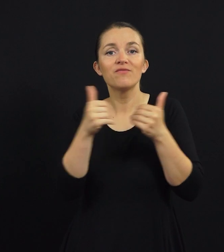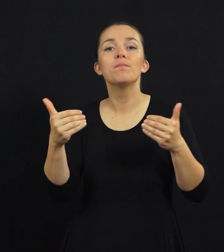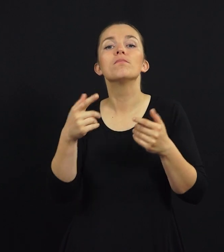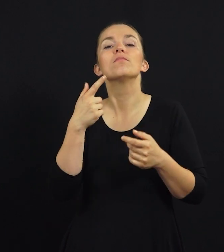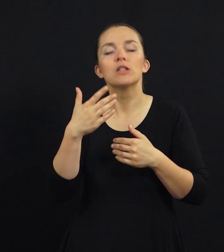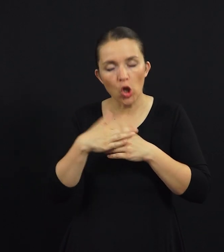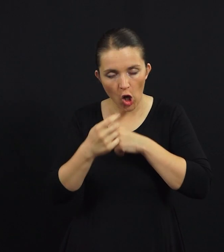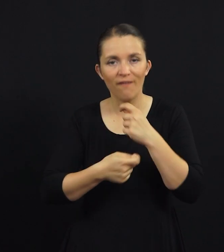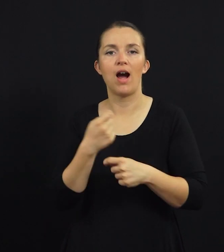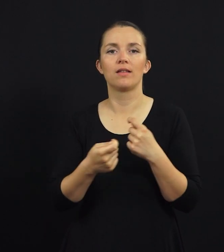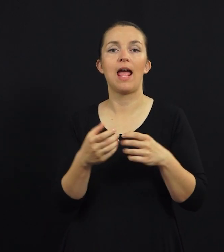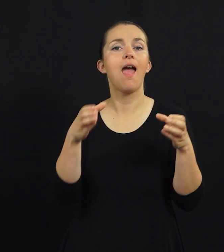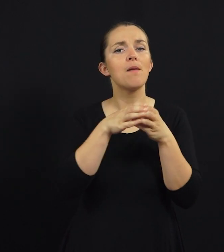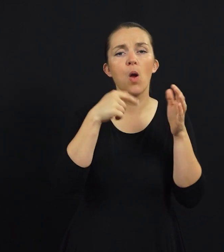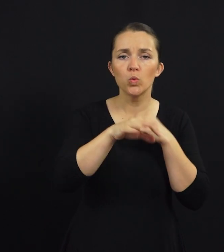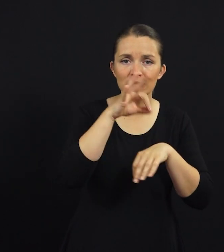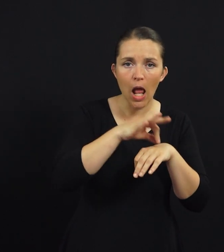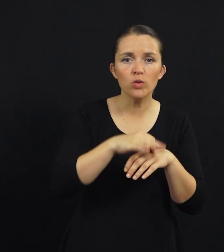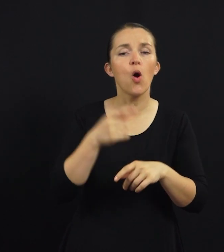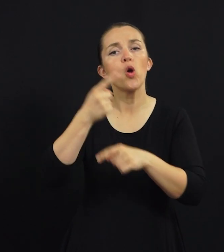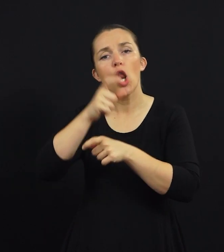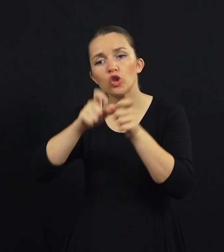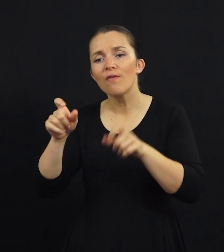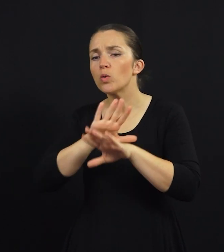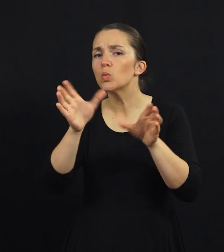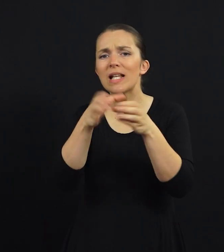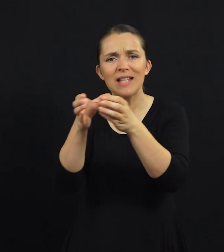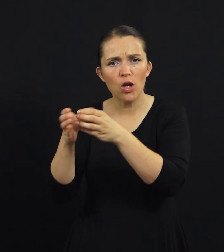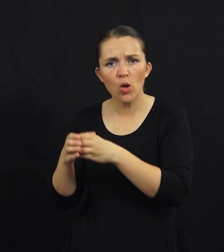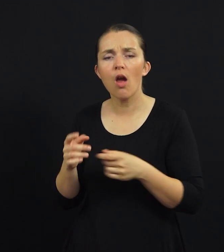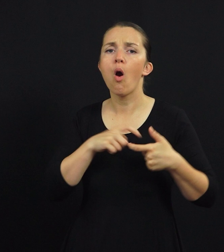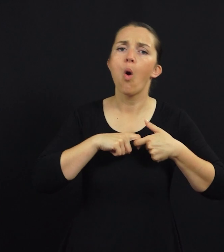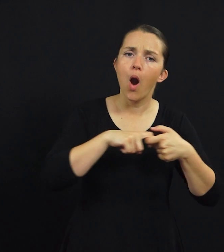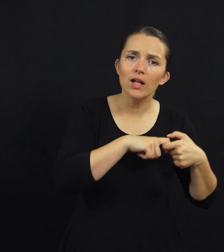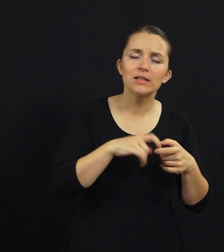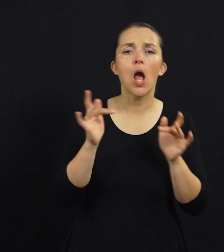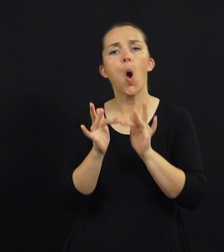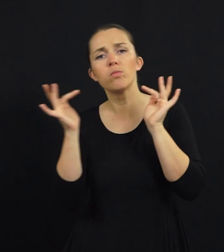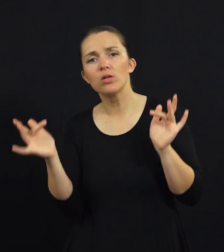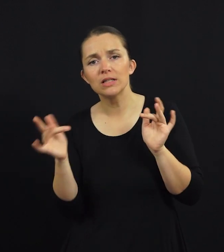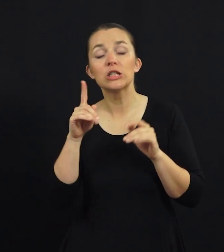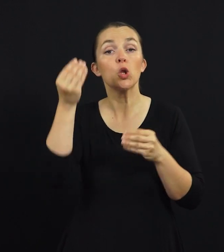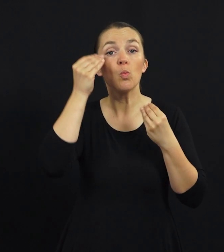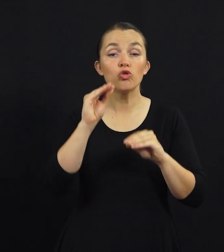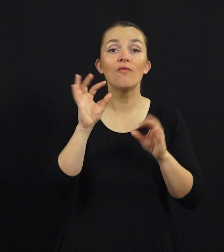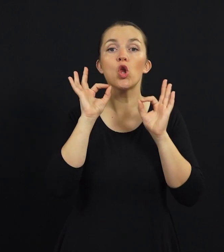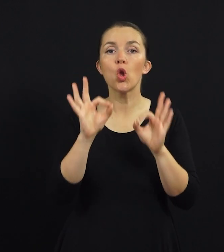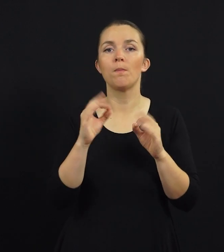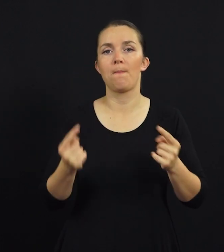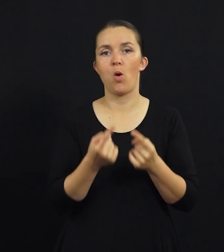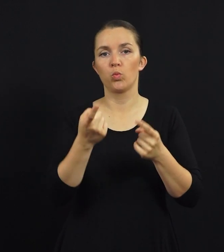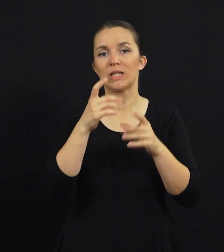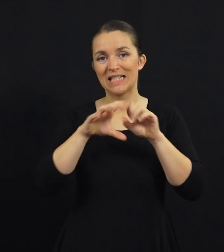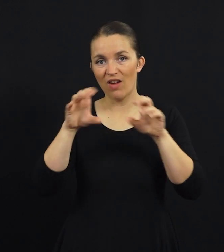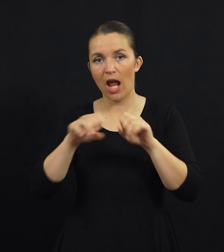v sodelovanju, tako v ekipah v zdravstvu, med odločevalci v vseh sektorjih, koalicijo in opozicijo ter z upoštevanjem